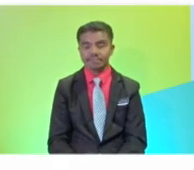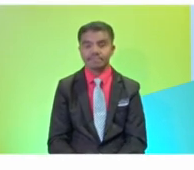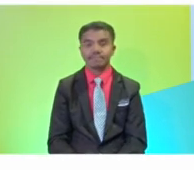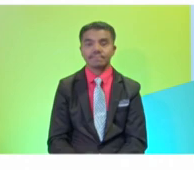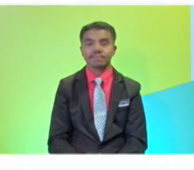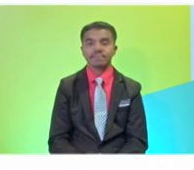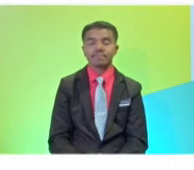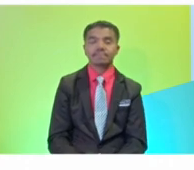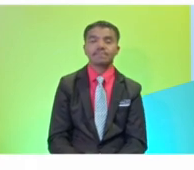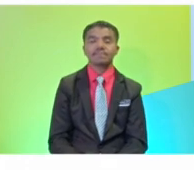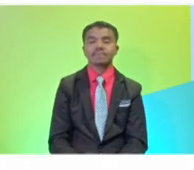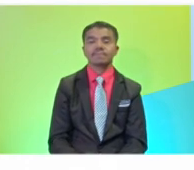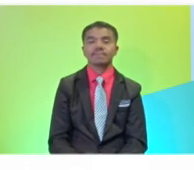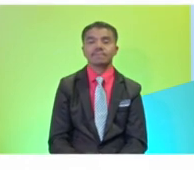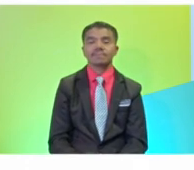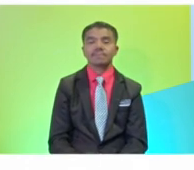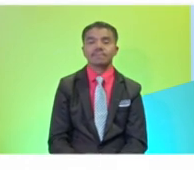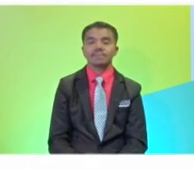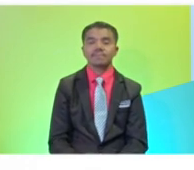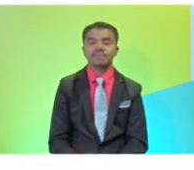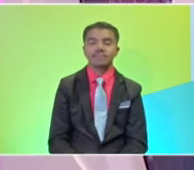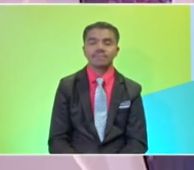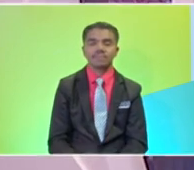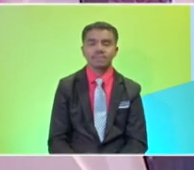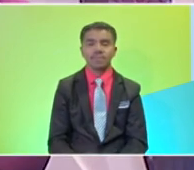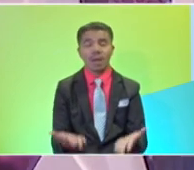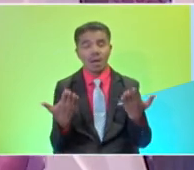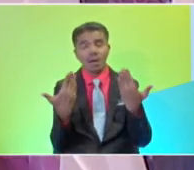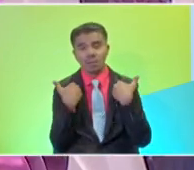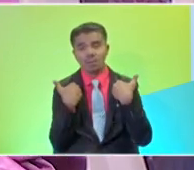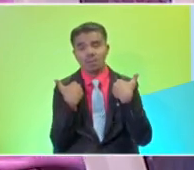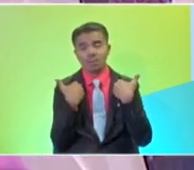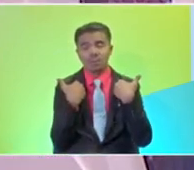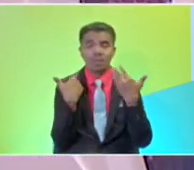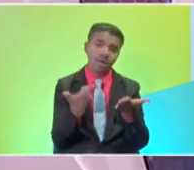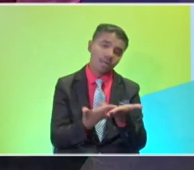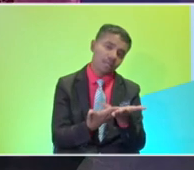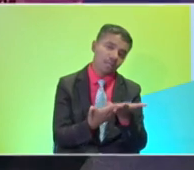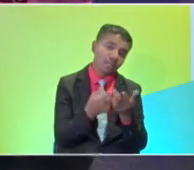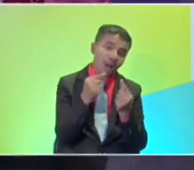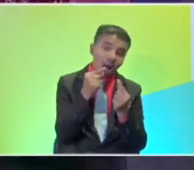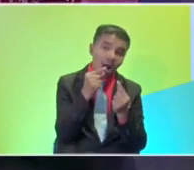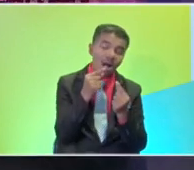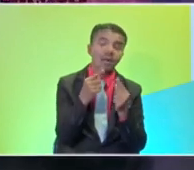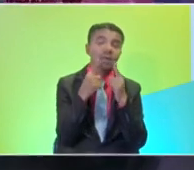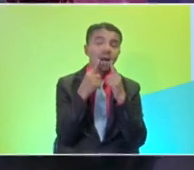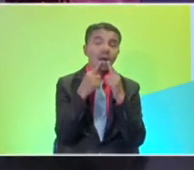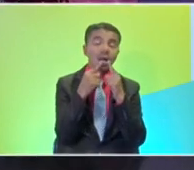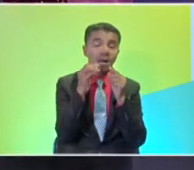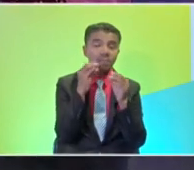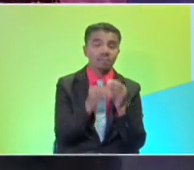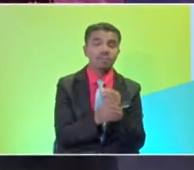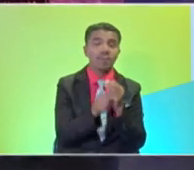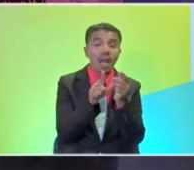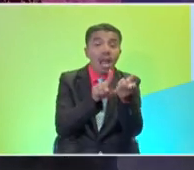oleh Kementerian Aiman ya masih lagi gagak baca tulis macam tak betul Aiman tadi pun ada salah titik kan contohnya makn perlu pada